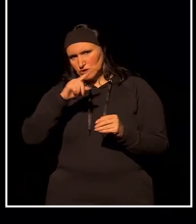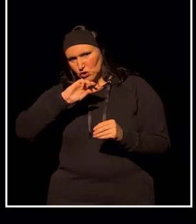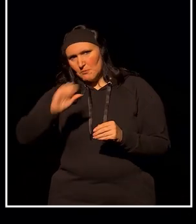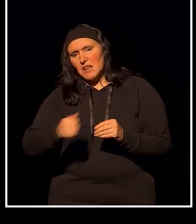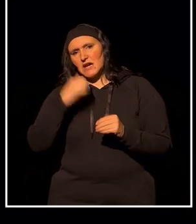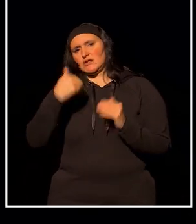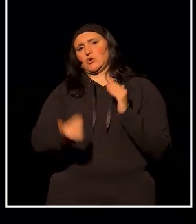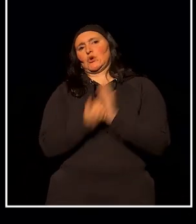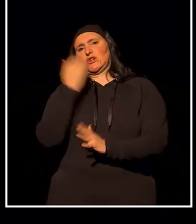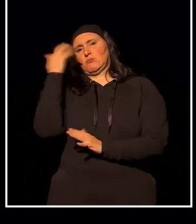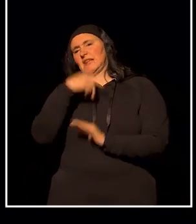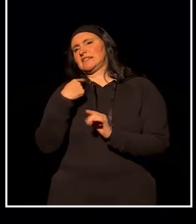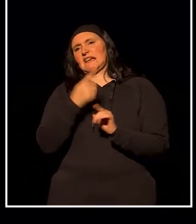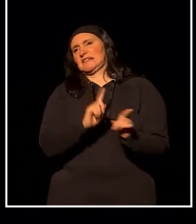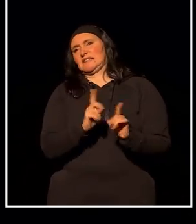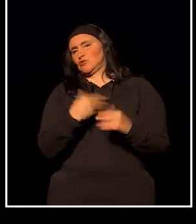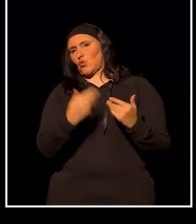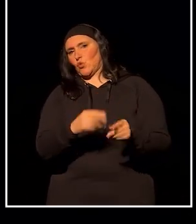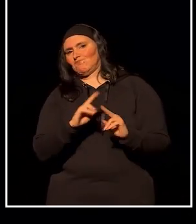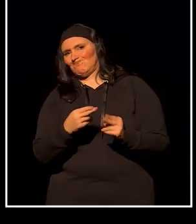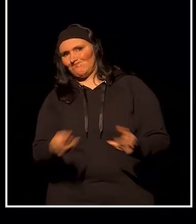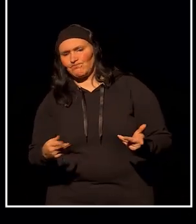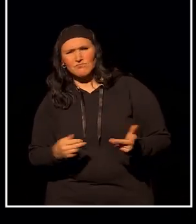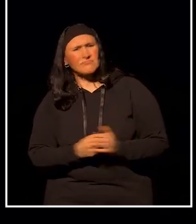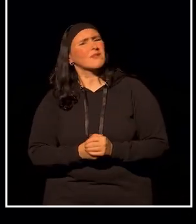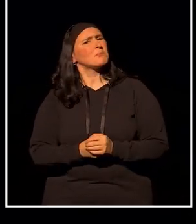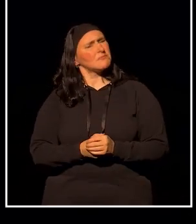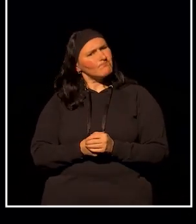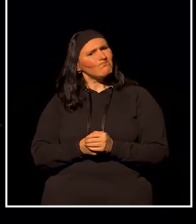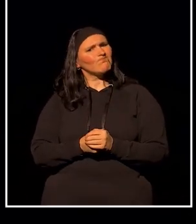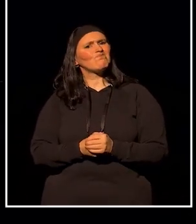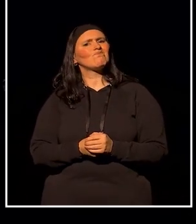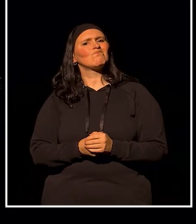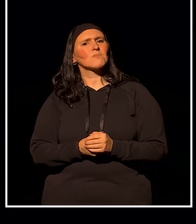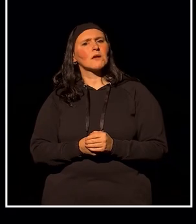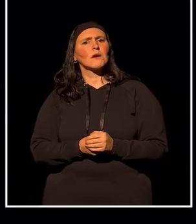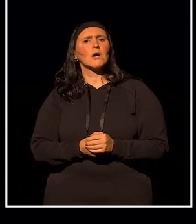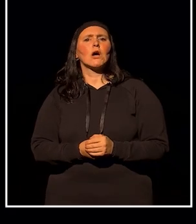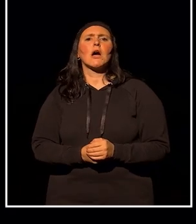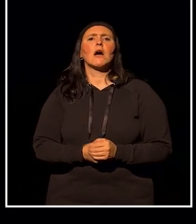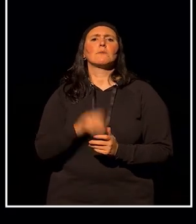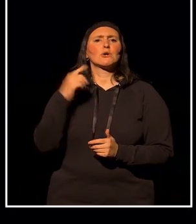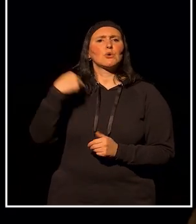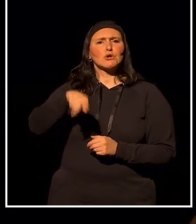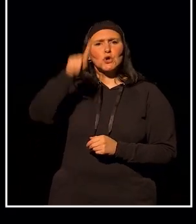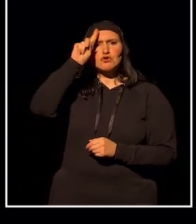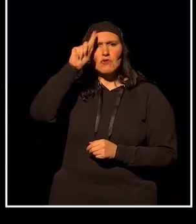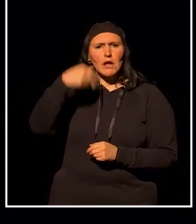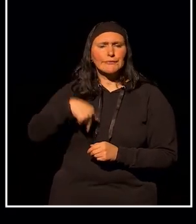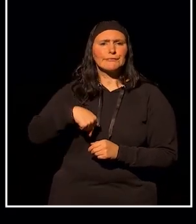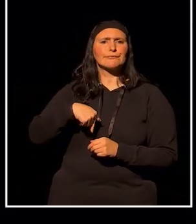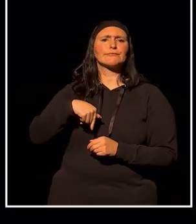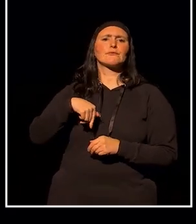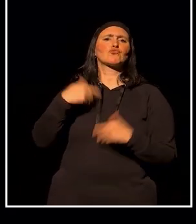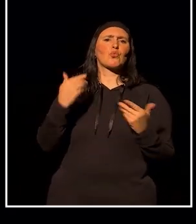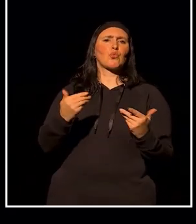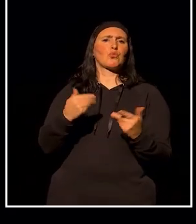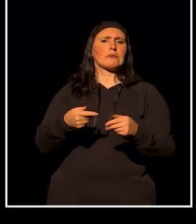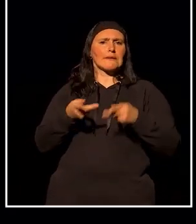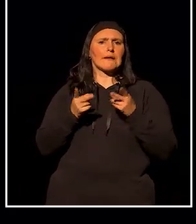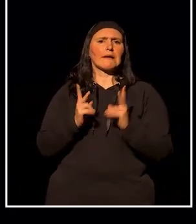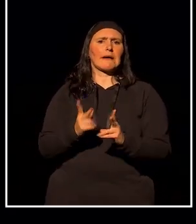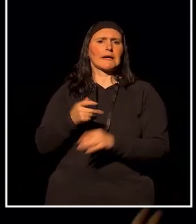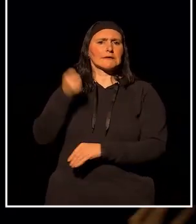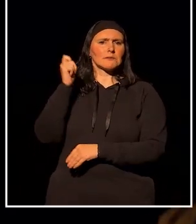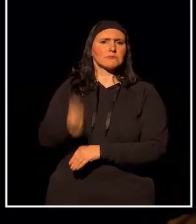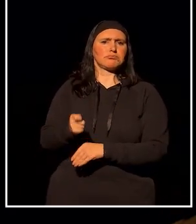wenn wir haben in Deutschland eine klare Rechtsprechung, Herr Papier hat einen Vortrag darüber gehalten, das, was strafbar